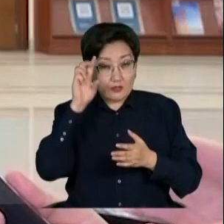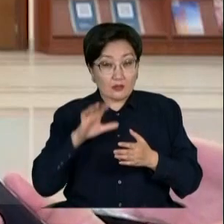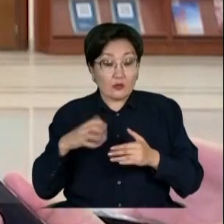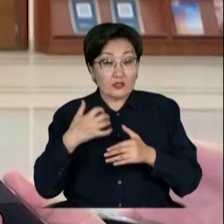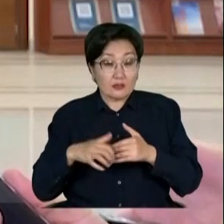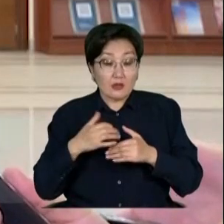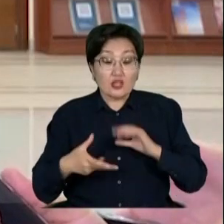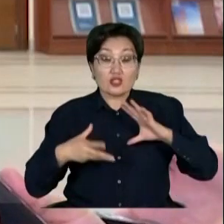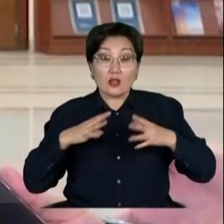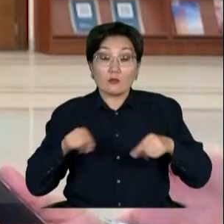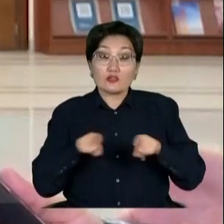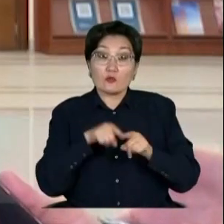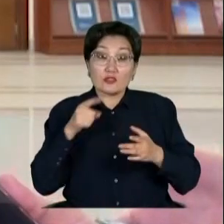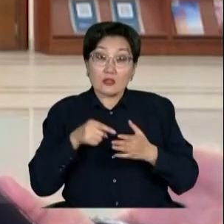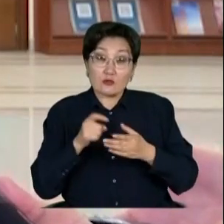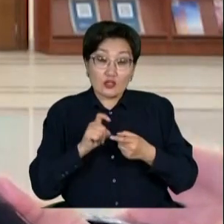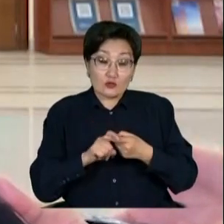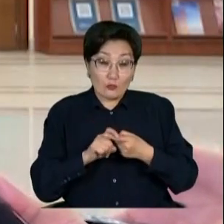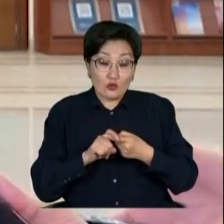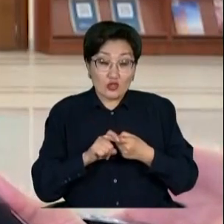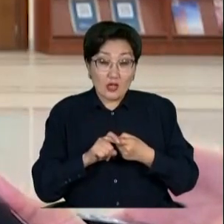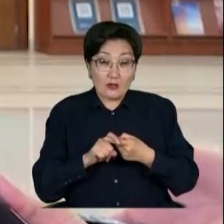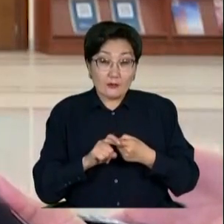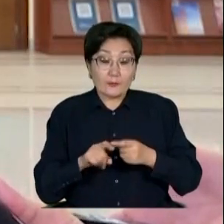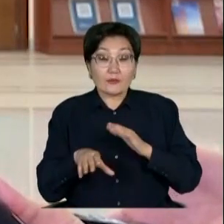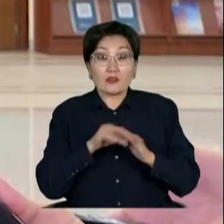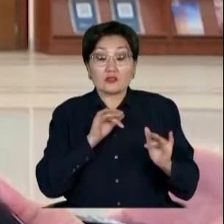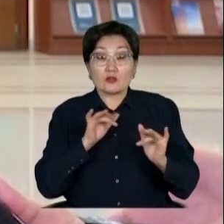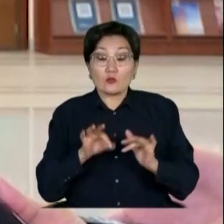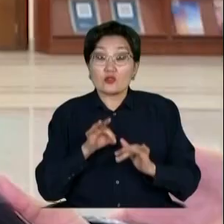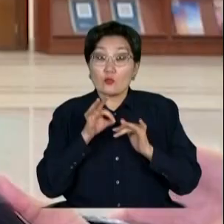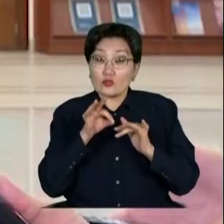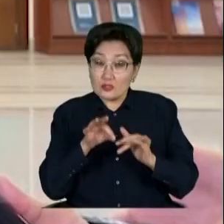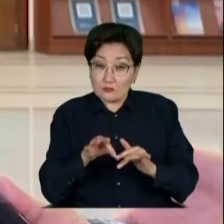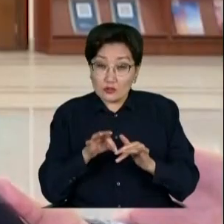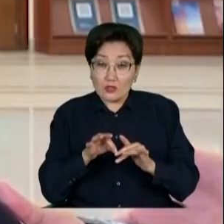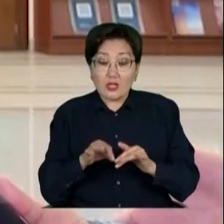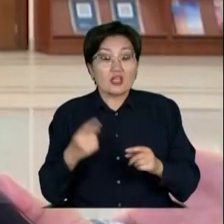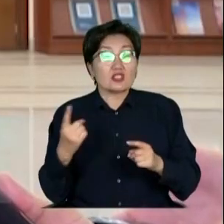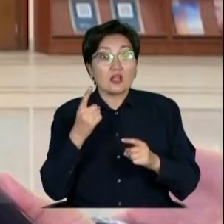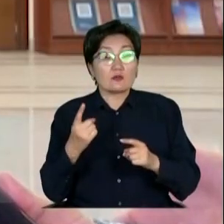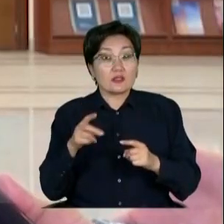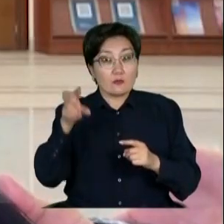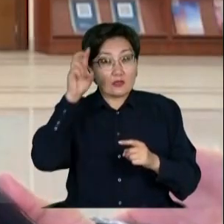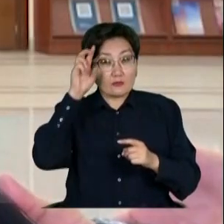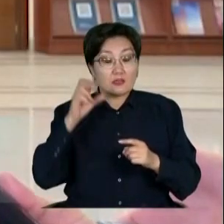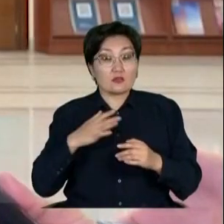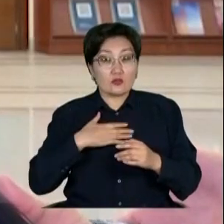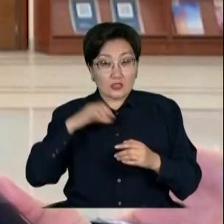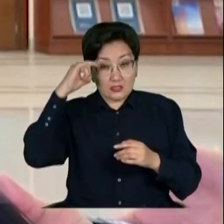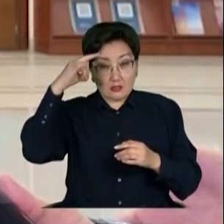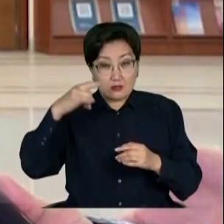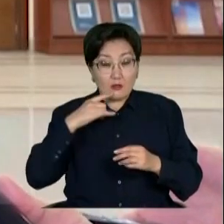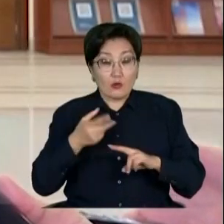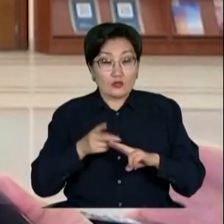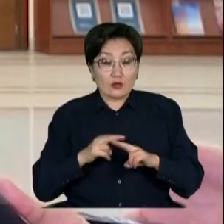жалпы осындай мәселе бойынша, сұрақ бойынша референдум өткізіп отырған жалғыз бірден бір мемлекетпіз. Бұның